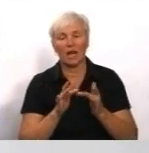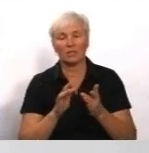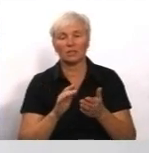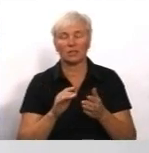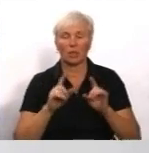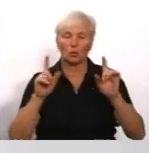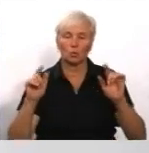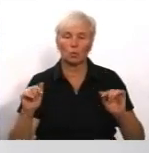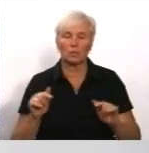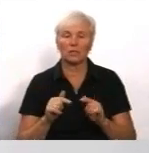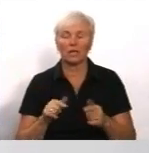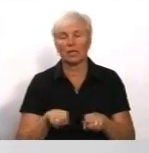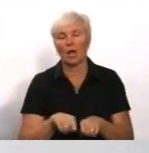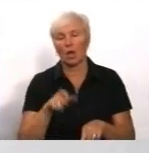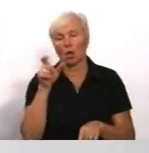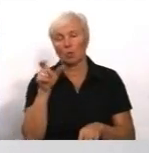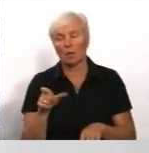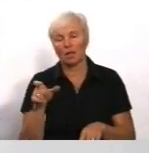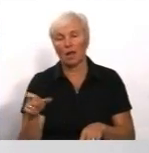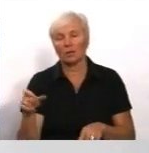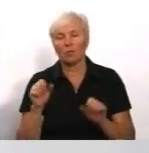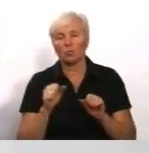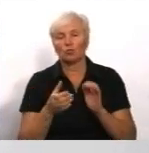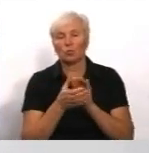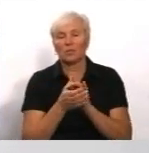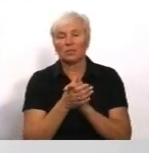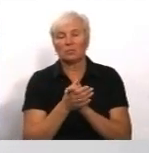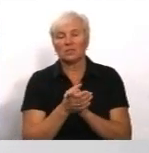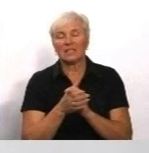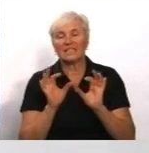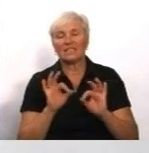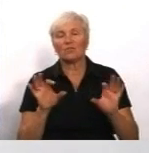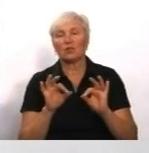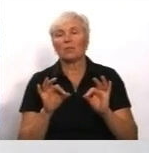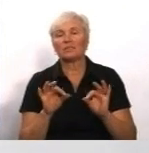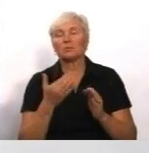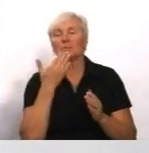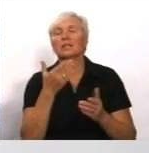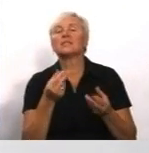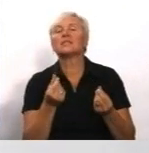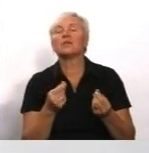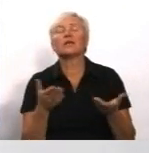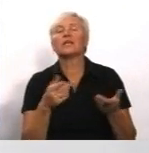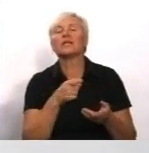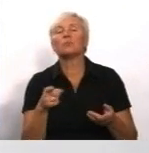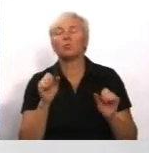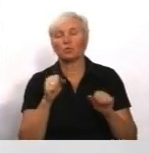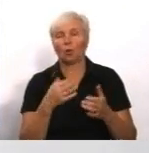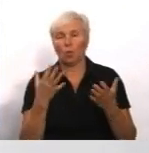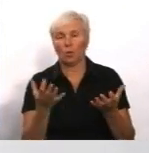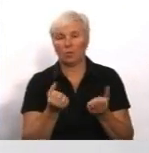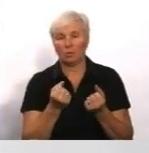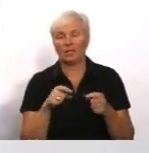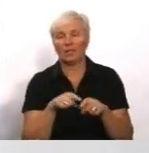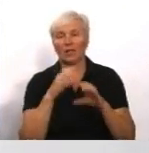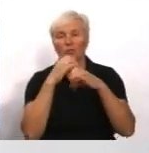я, як громадянка, можу просто ознайомитися з інформацією, дізнатися, скільки це коштує, в які терміни можна отримати таке дослідження